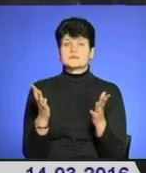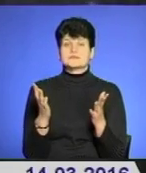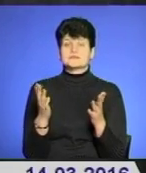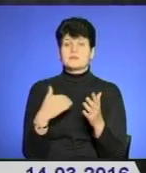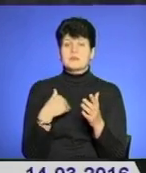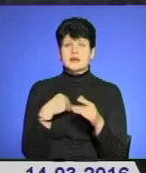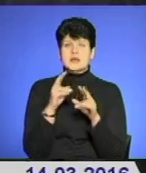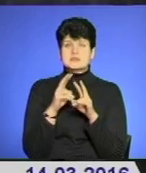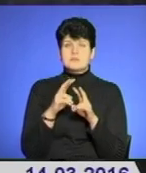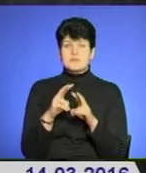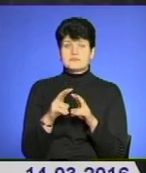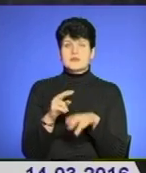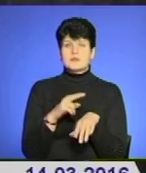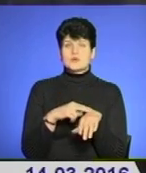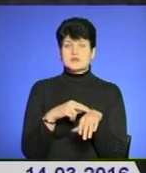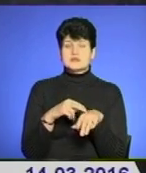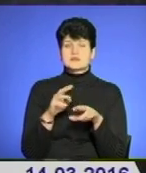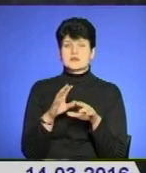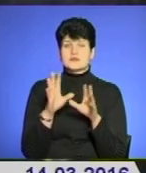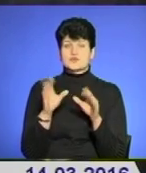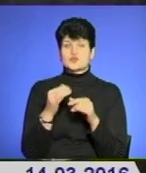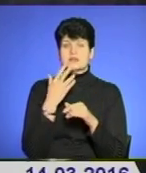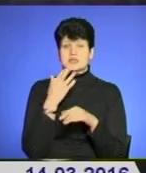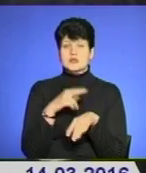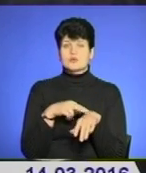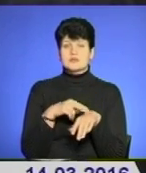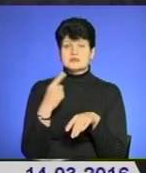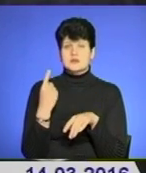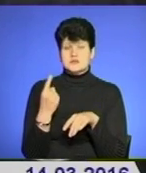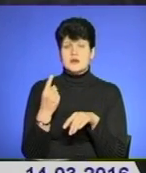ми розглядаємо на поліцейських, на всю національну поліцію.